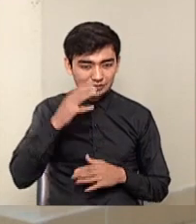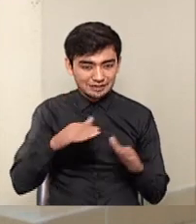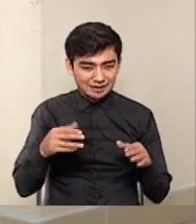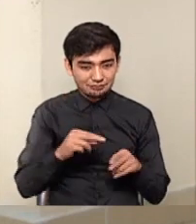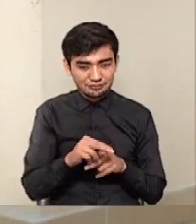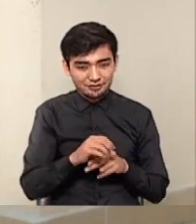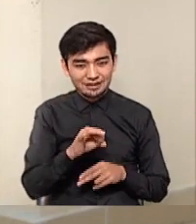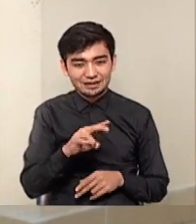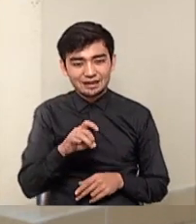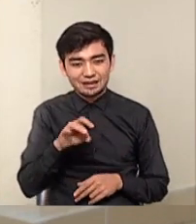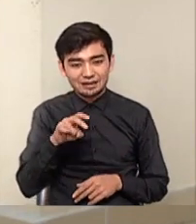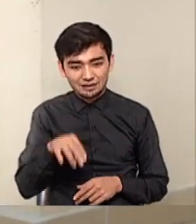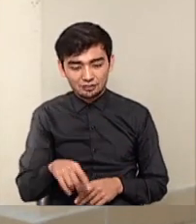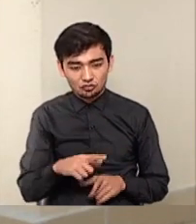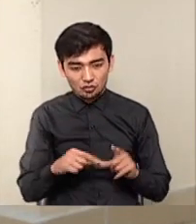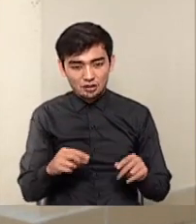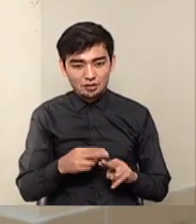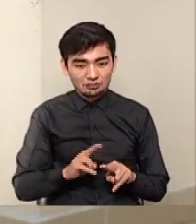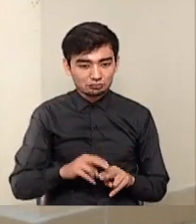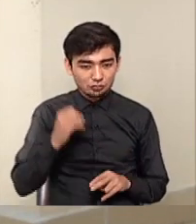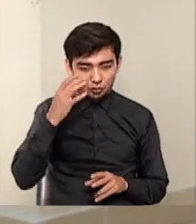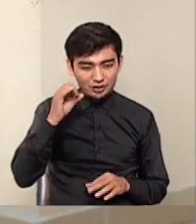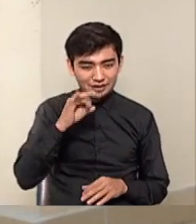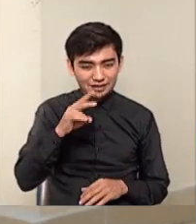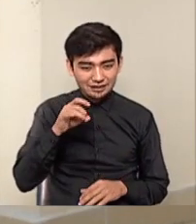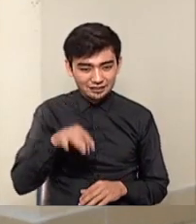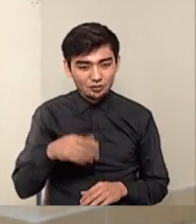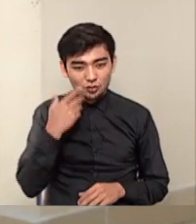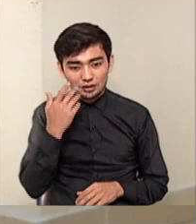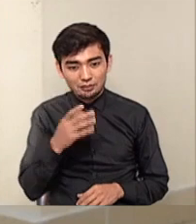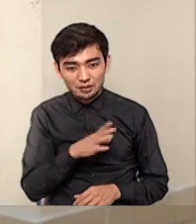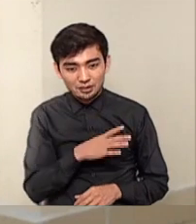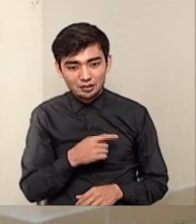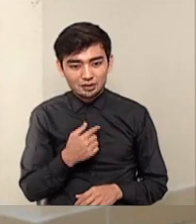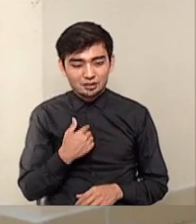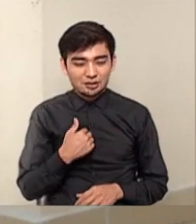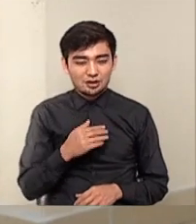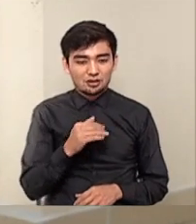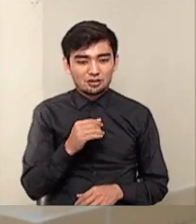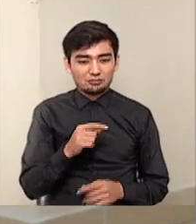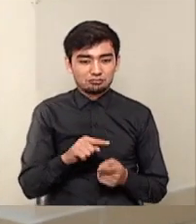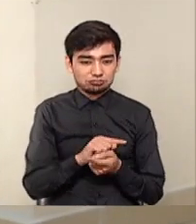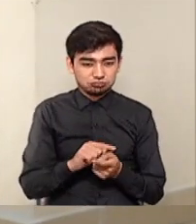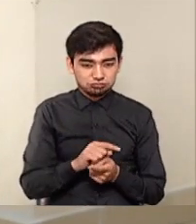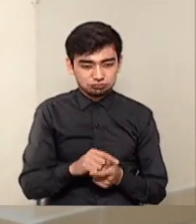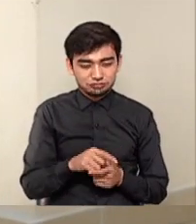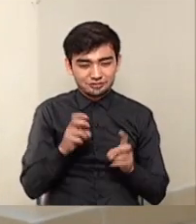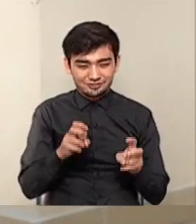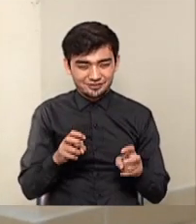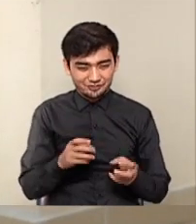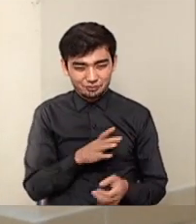мектеп интернаты. Енді ол дарынды балалардың мектеп интернаты болған кездер бізде жарғы өзгерді. Ол жарғы